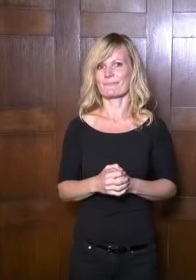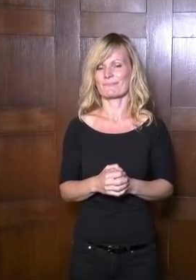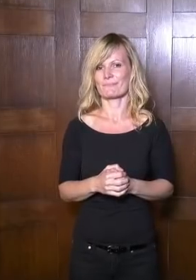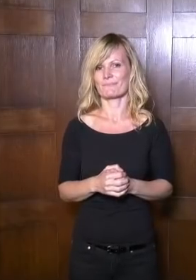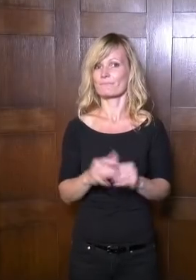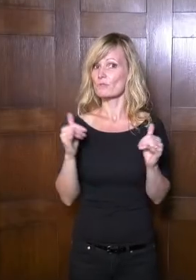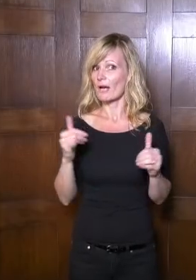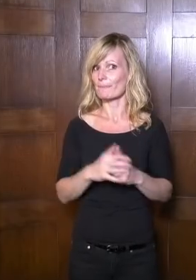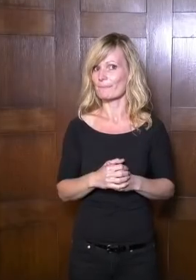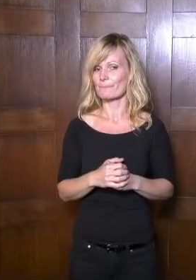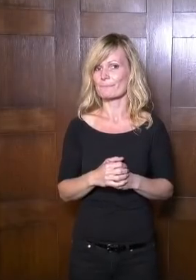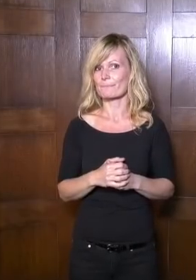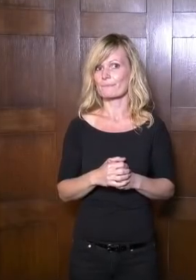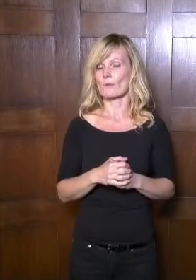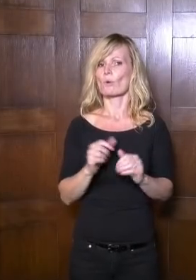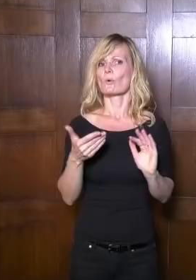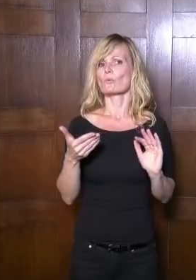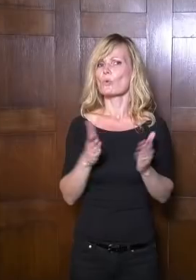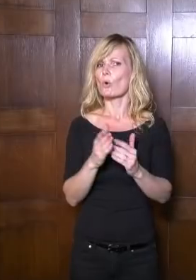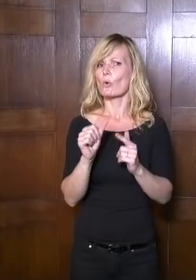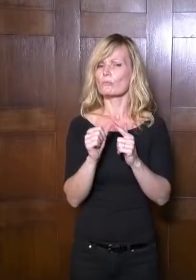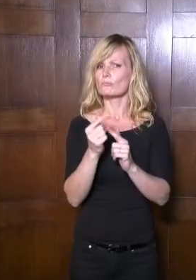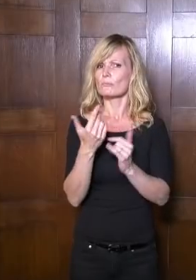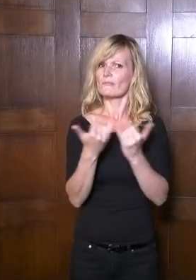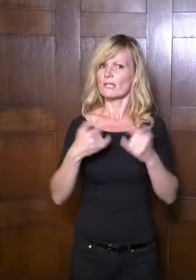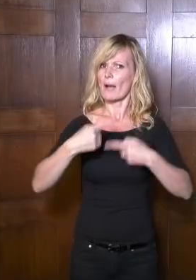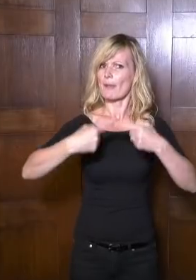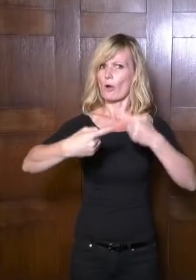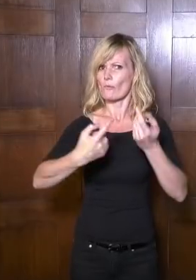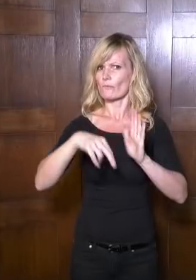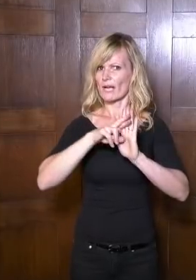Ja, noch ein paar Dinge zum Regularium.